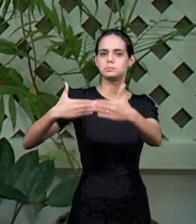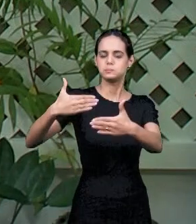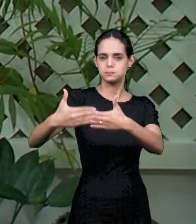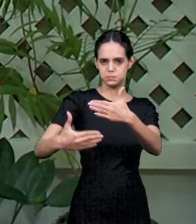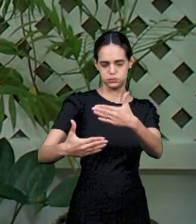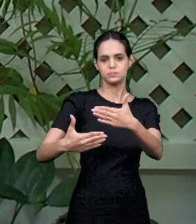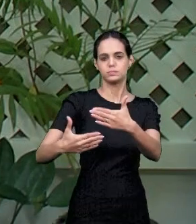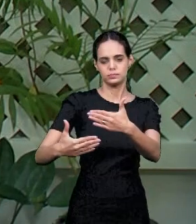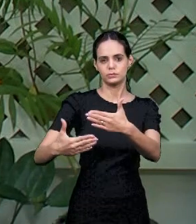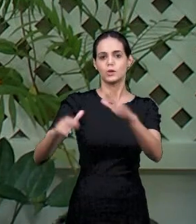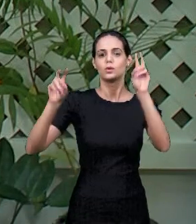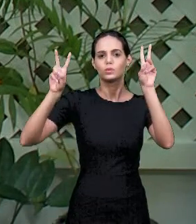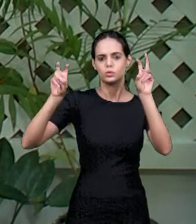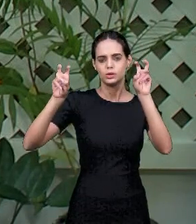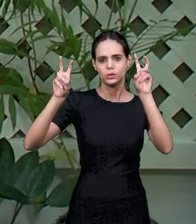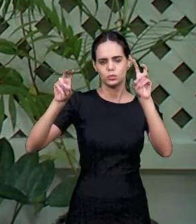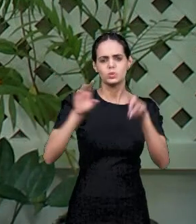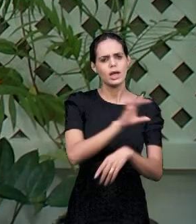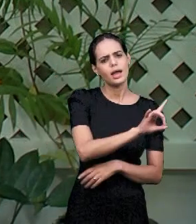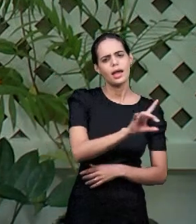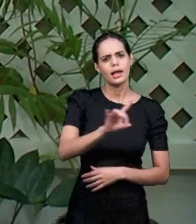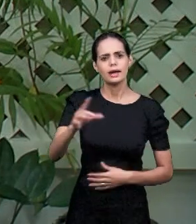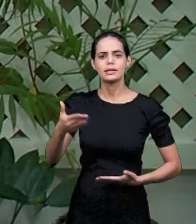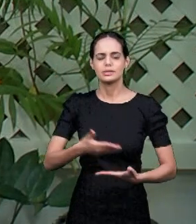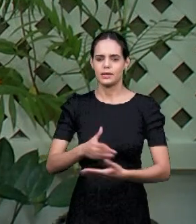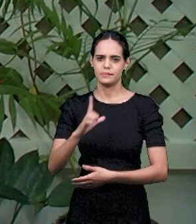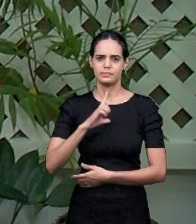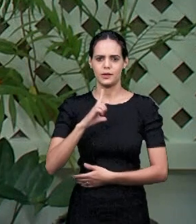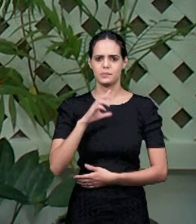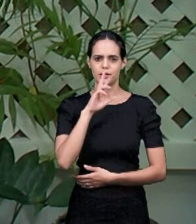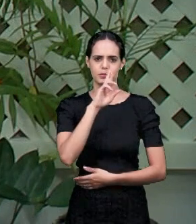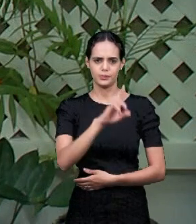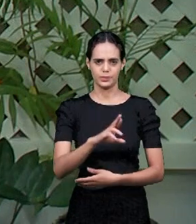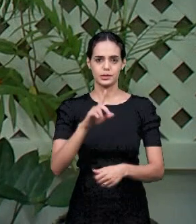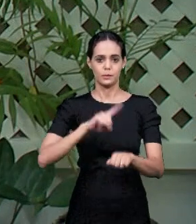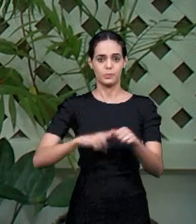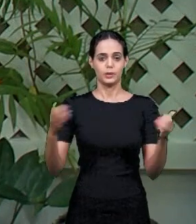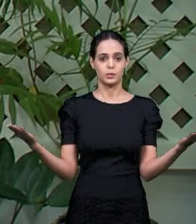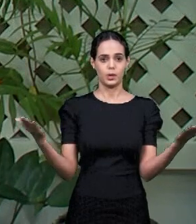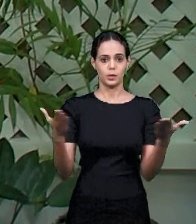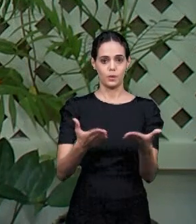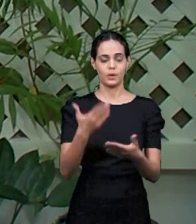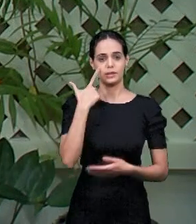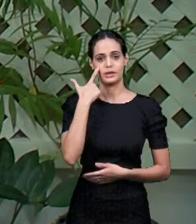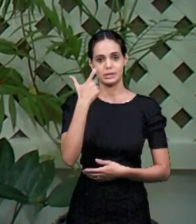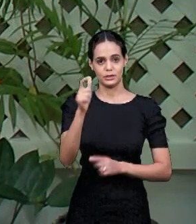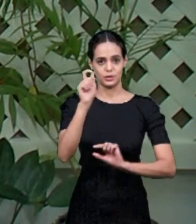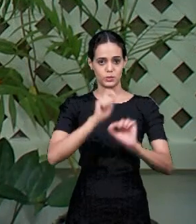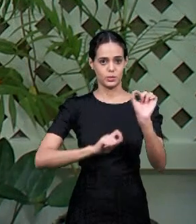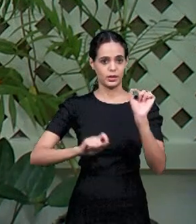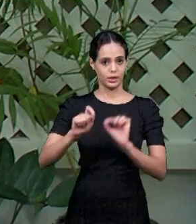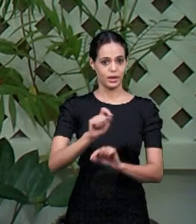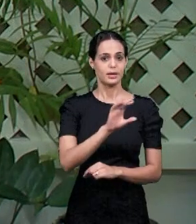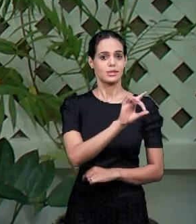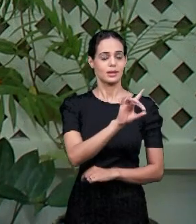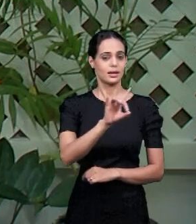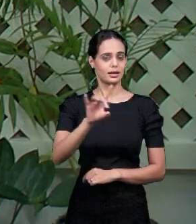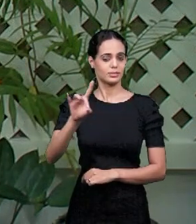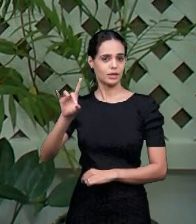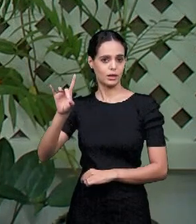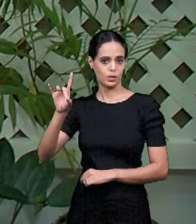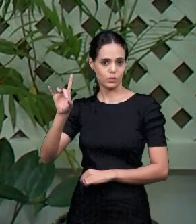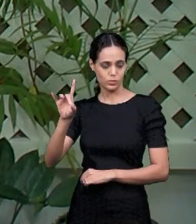fait. Chaque frère a une réponse à ce moment. Ce qui nous intéresse, c'est que chacun puisse